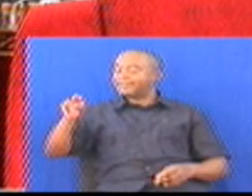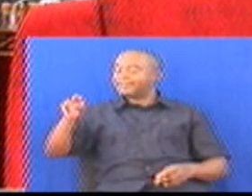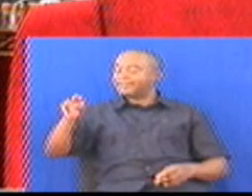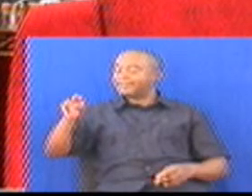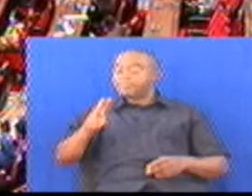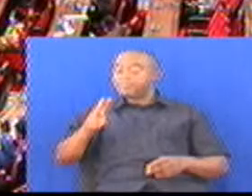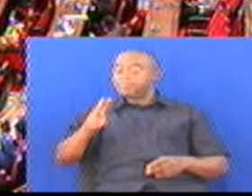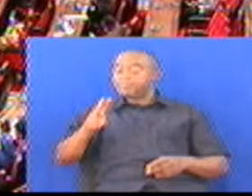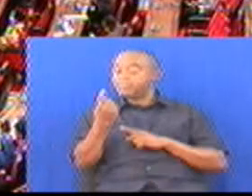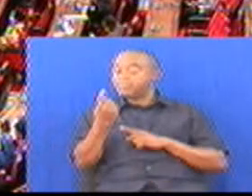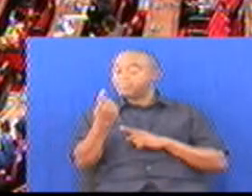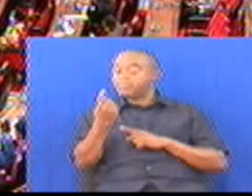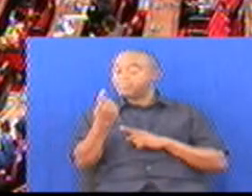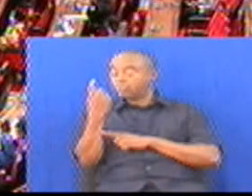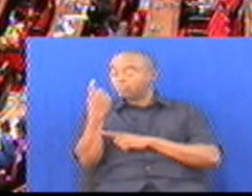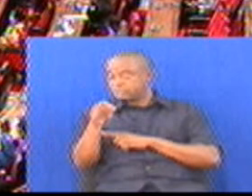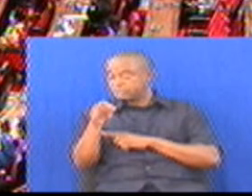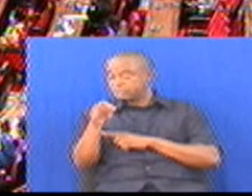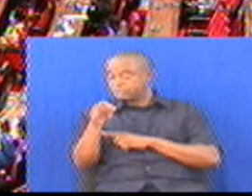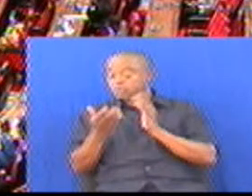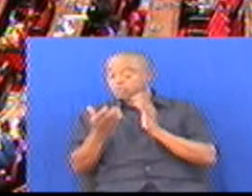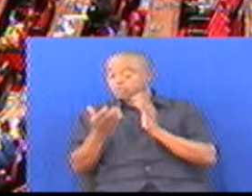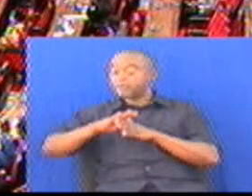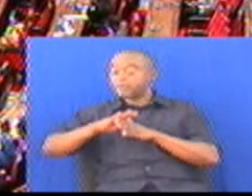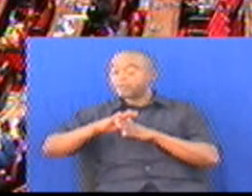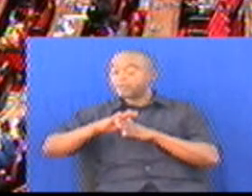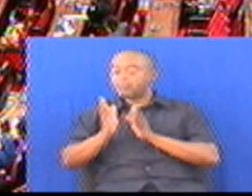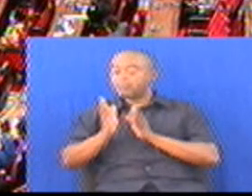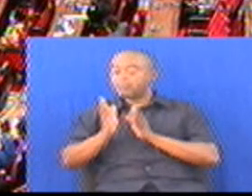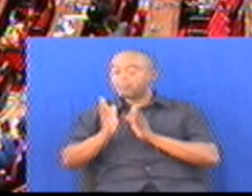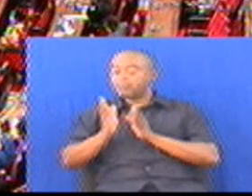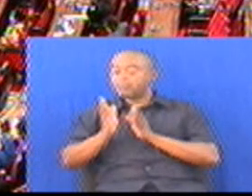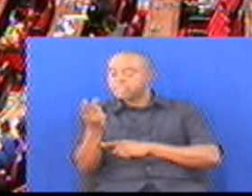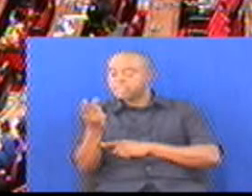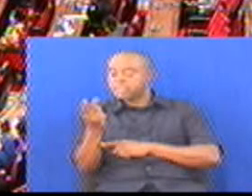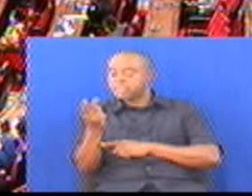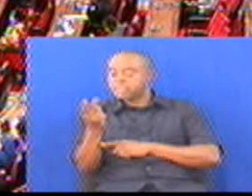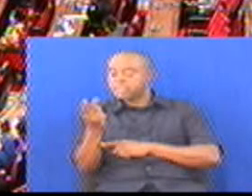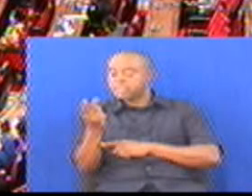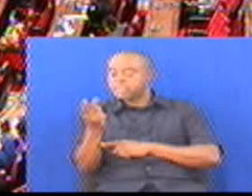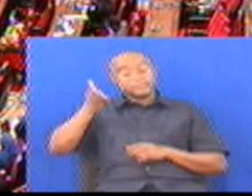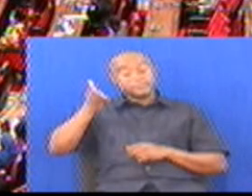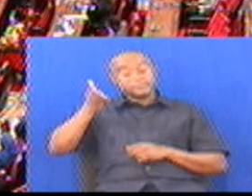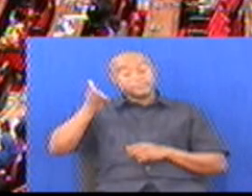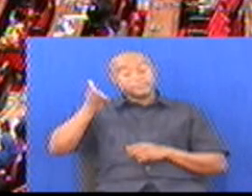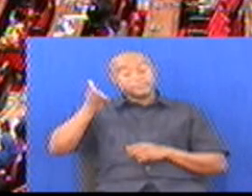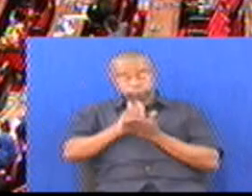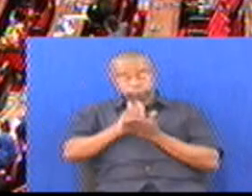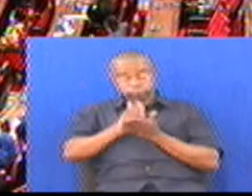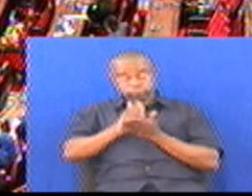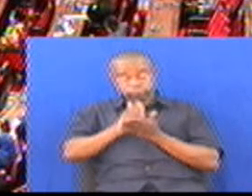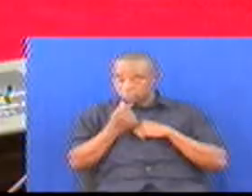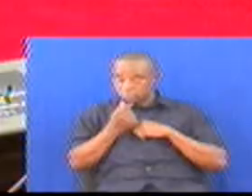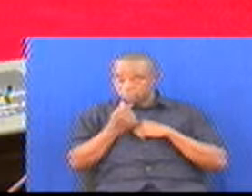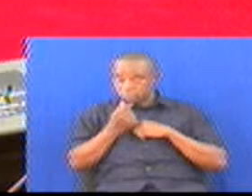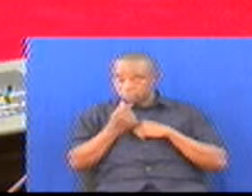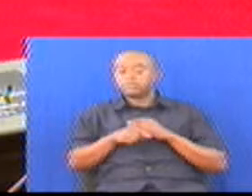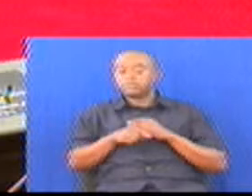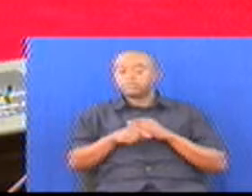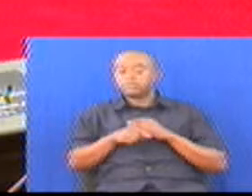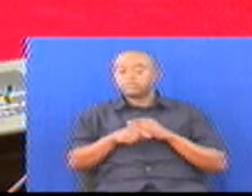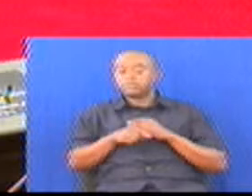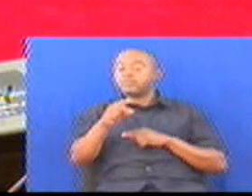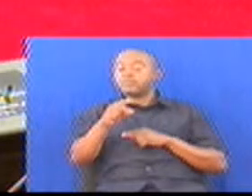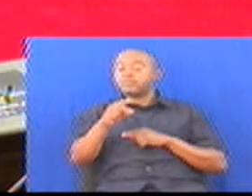bilioni 111.7 zimetumika. Vile vile serikali imekamilisha ujenzi wa meli moja mpya yenye uwezo 200